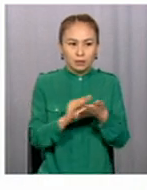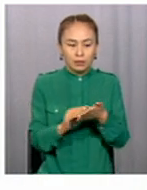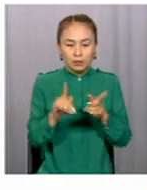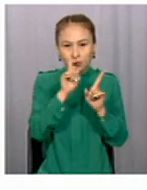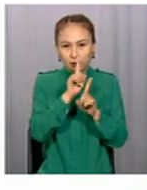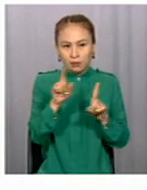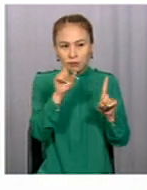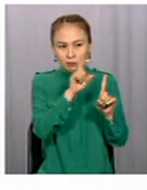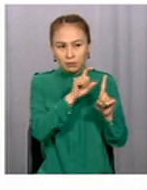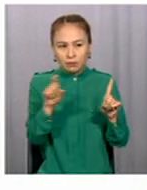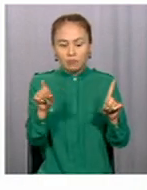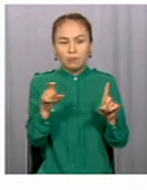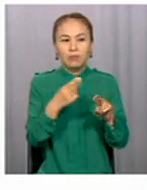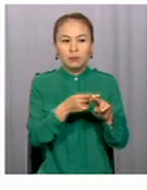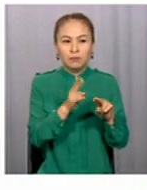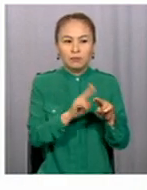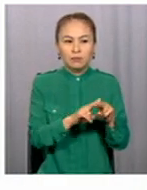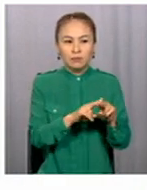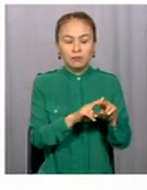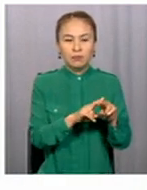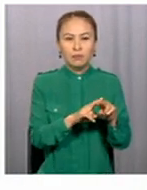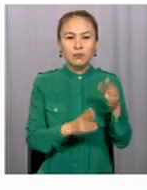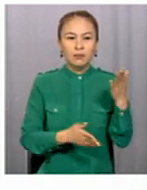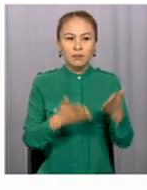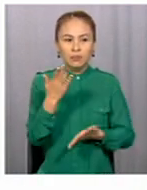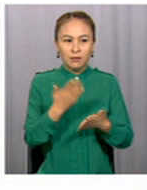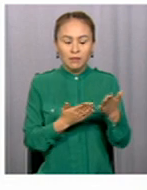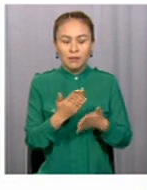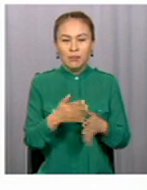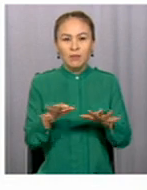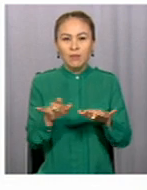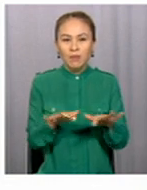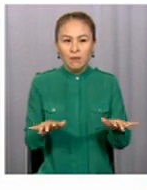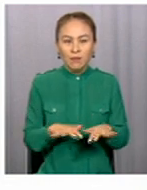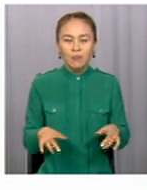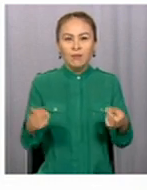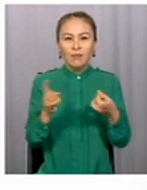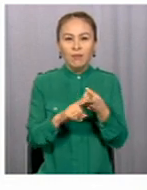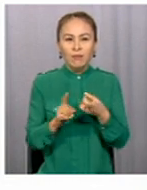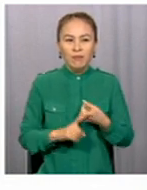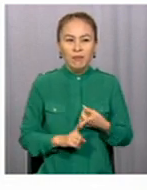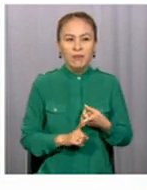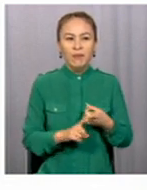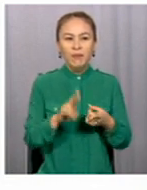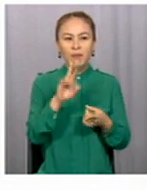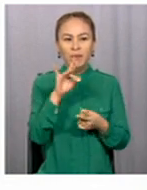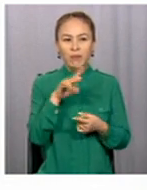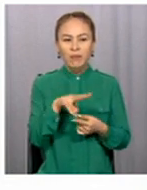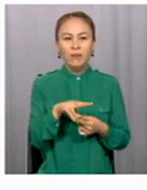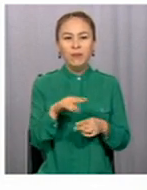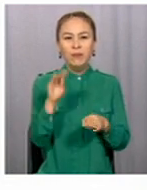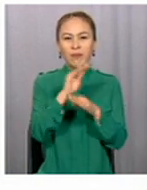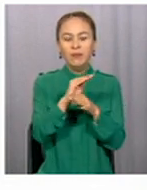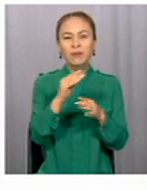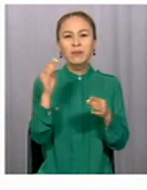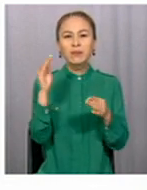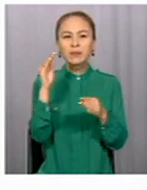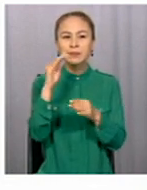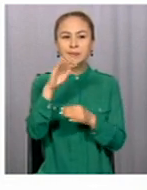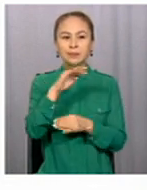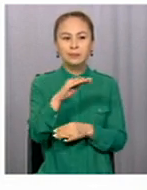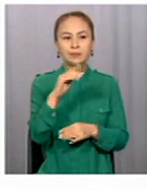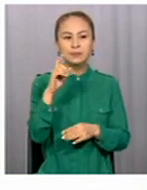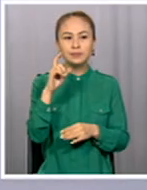үшін ерекшелеу батырмасын немесе пернелер үйлесіміндегі Ctrl және қосылған A